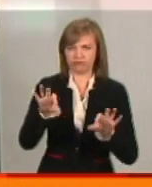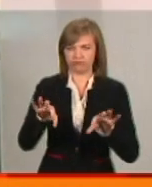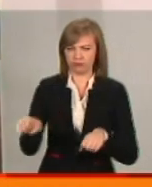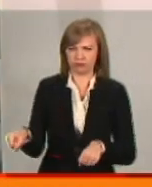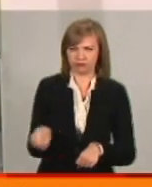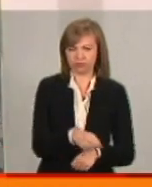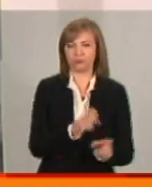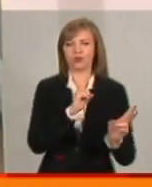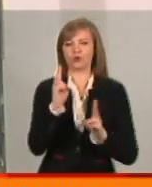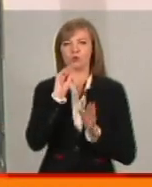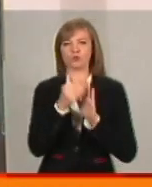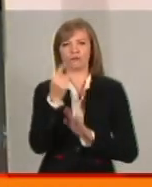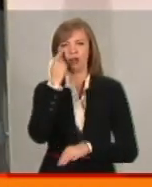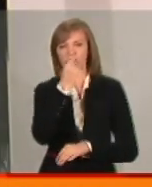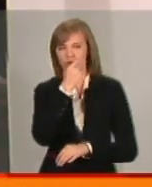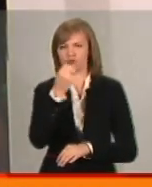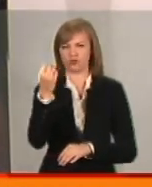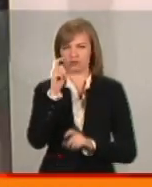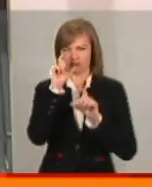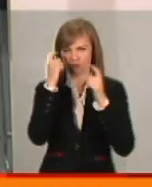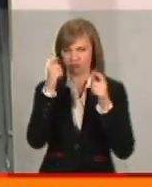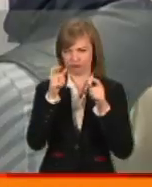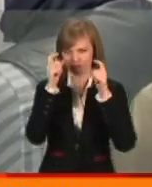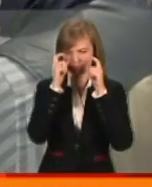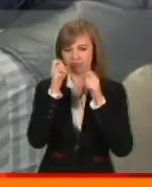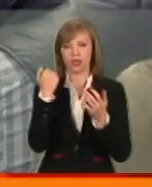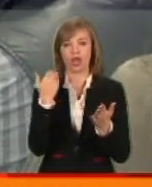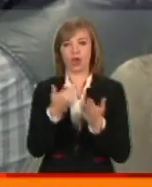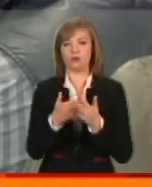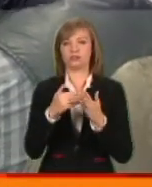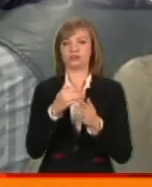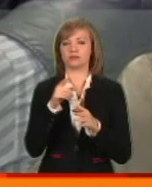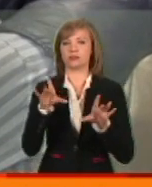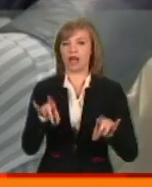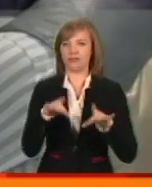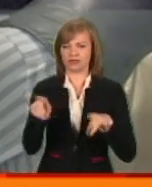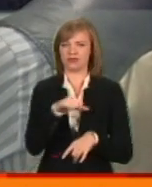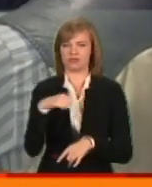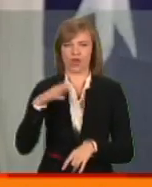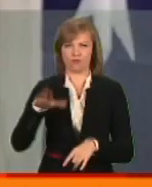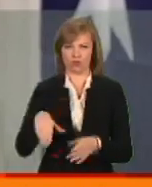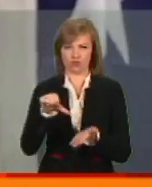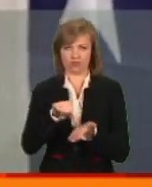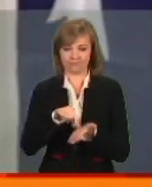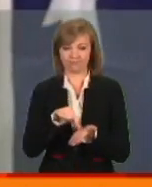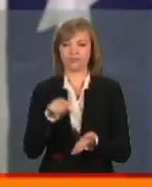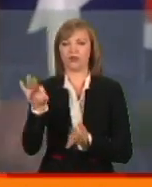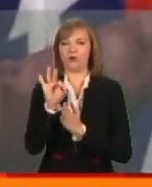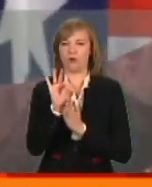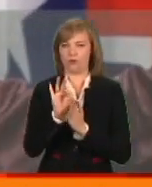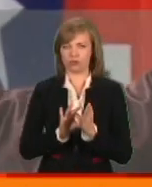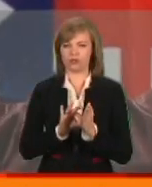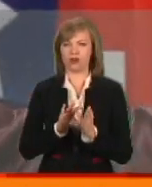коліщатках. Хтось ховає очі за сонцезахисними окулярами. А от австралієць, чи не наймолодший серед конкурсантів,